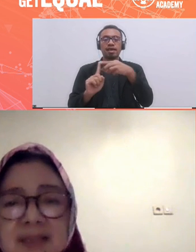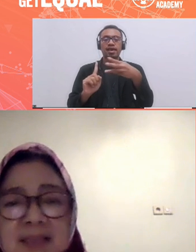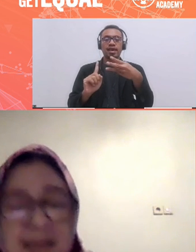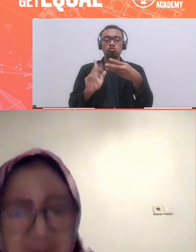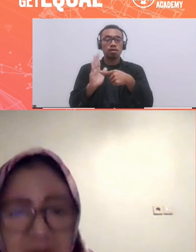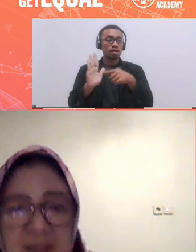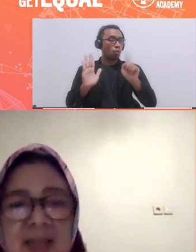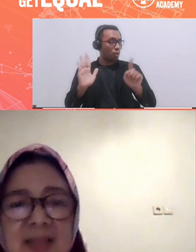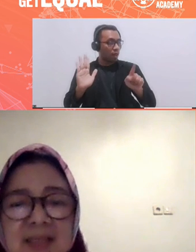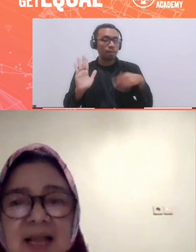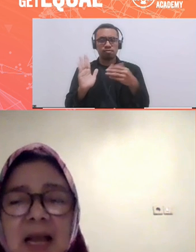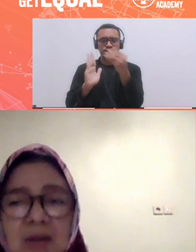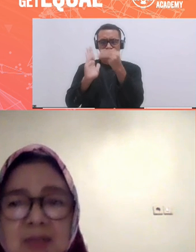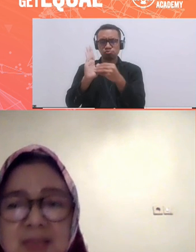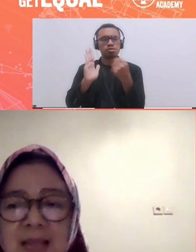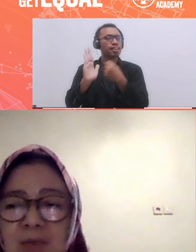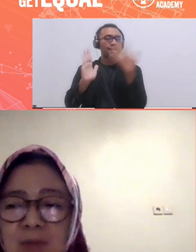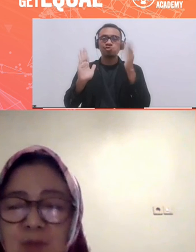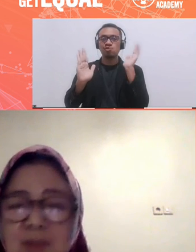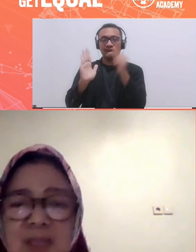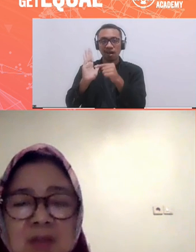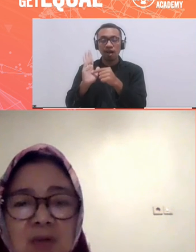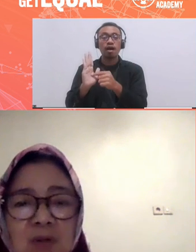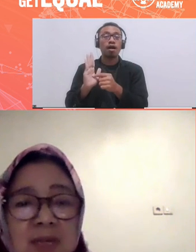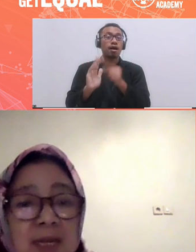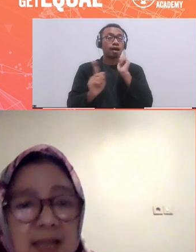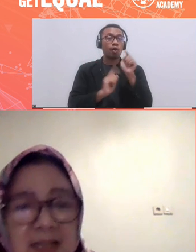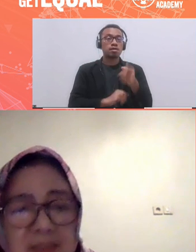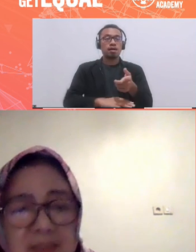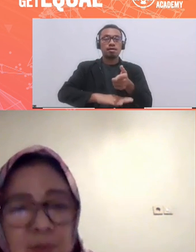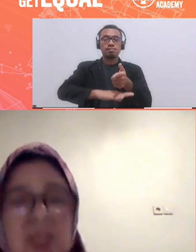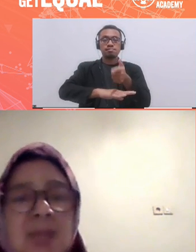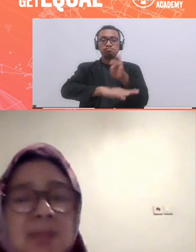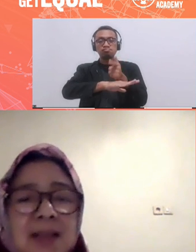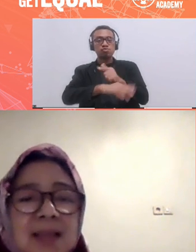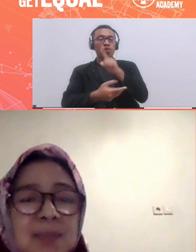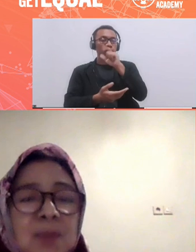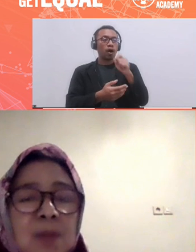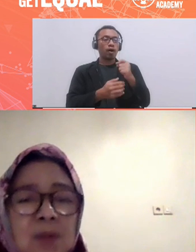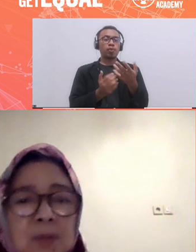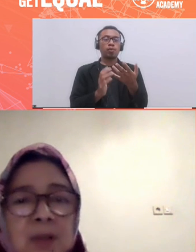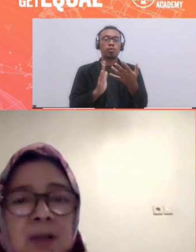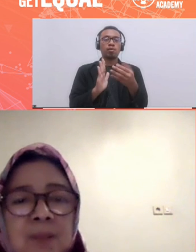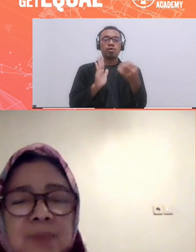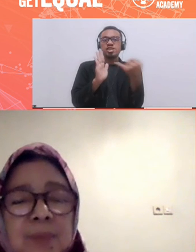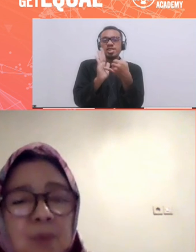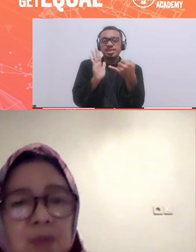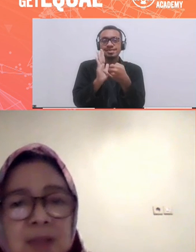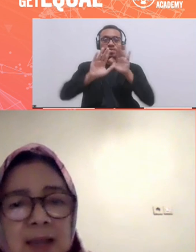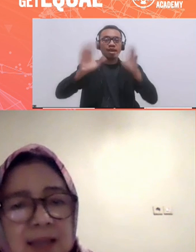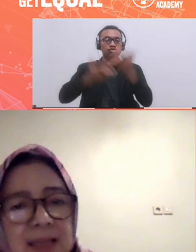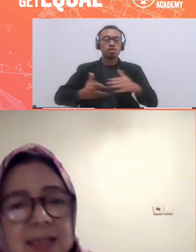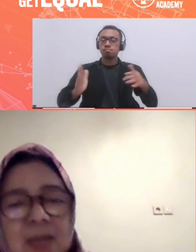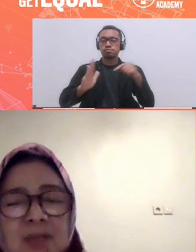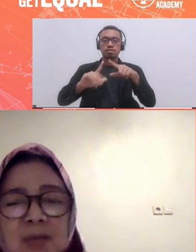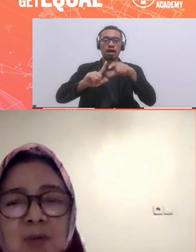dan Transaksi Elektronik. Sehingga kalau terjadi atau dimuatnya konten-konten yang dilarang tersebut, maka kita perlu melakukan pemblokiran.